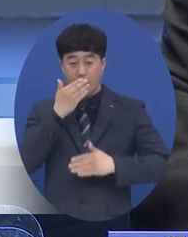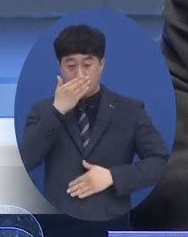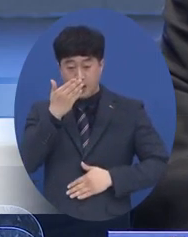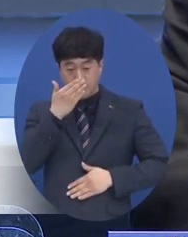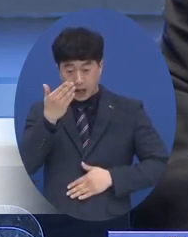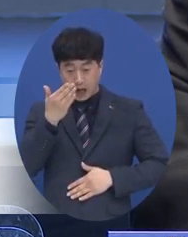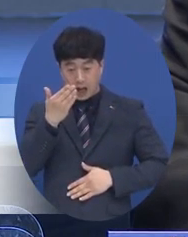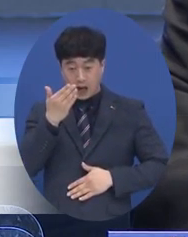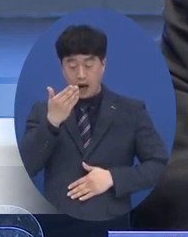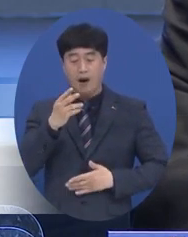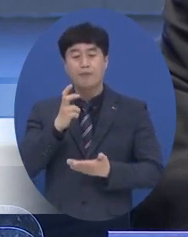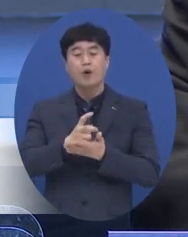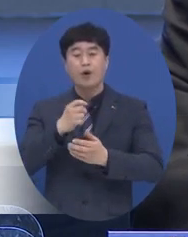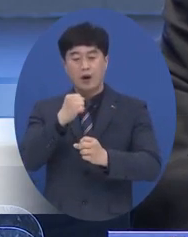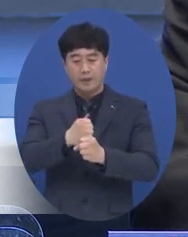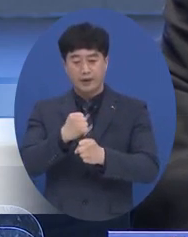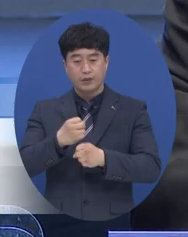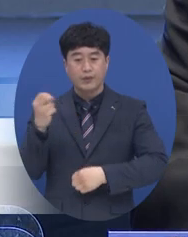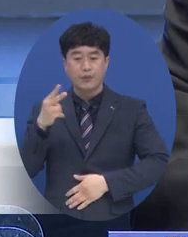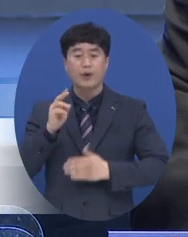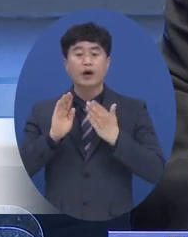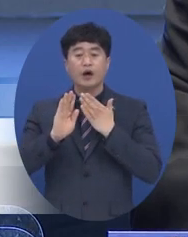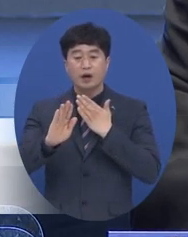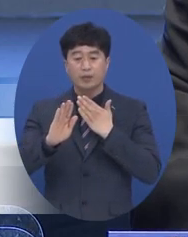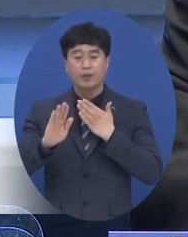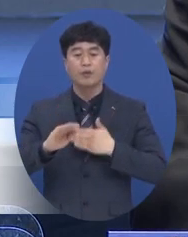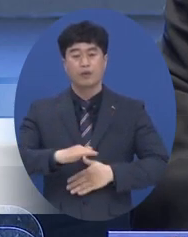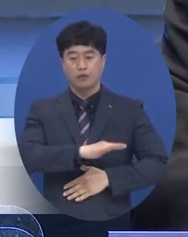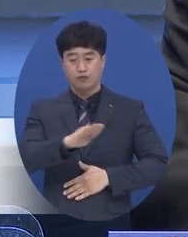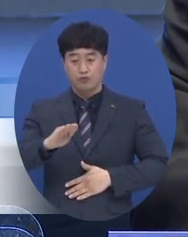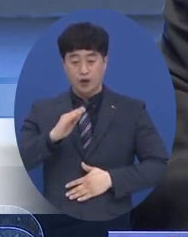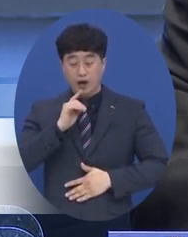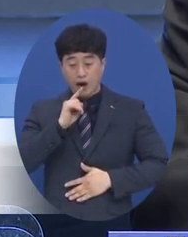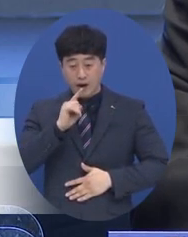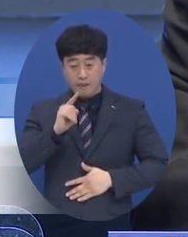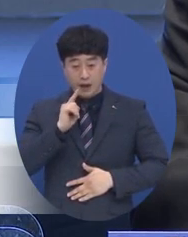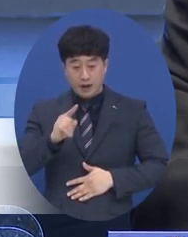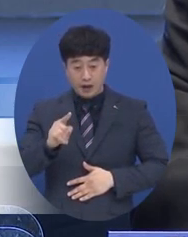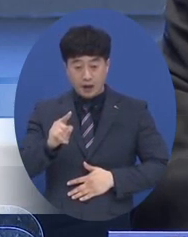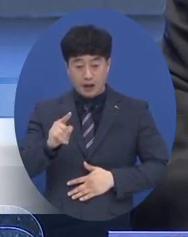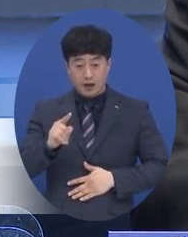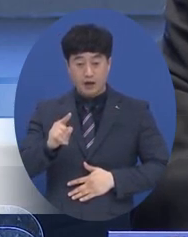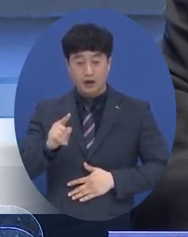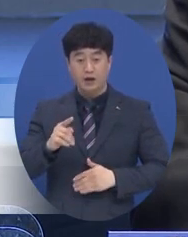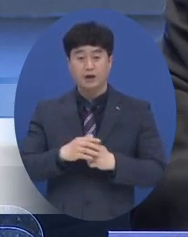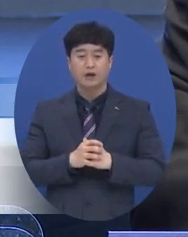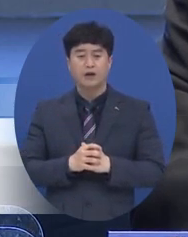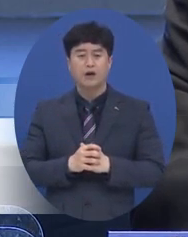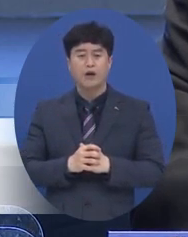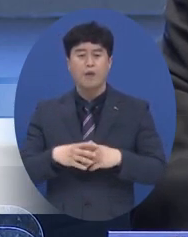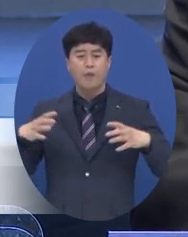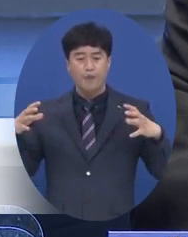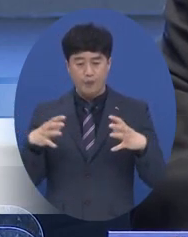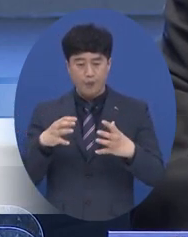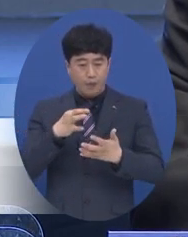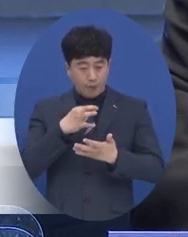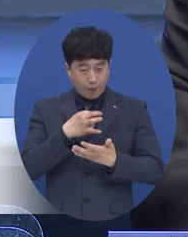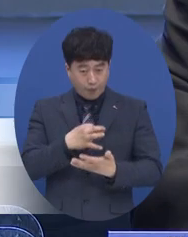기본주택이 가능하도록 하는 입법화, 또 앞으로 저희가 말씀드리게 될 포용금융,